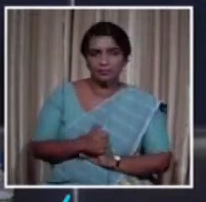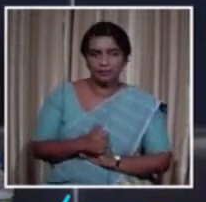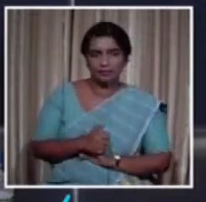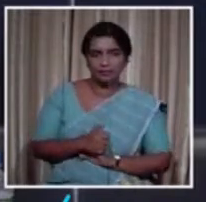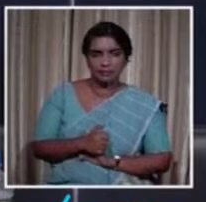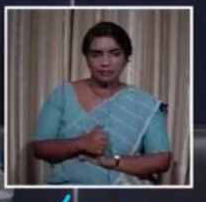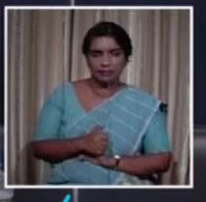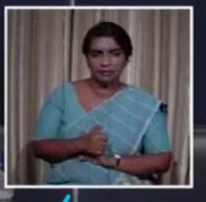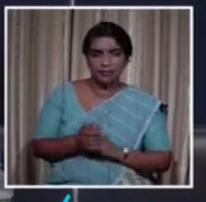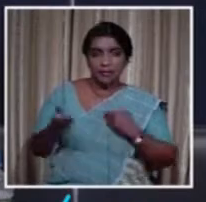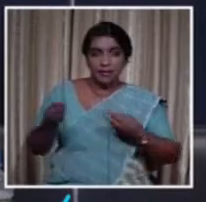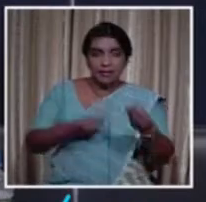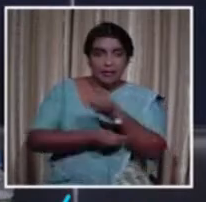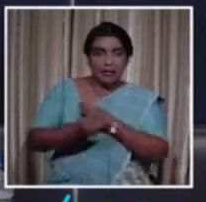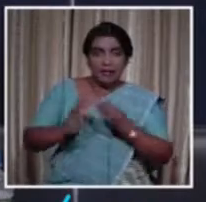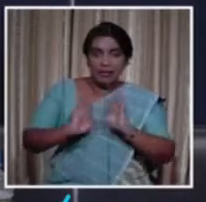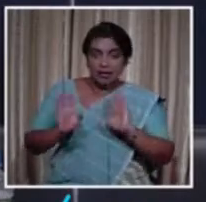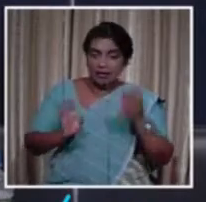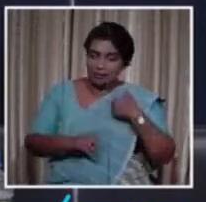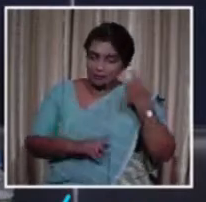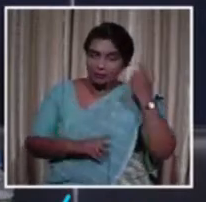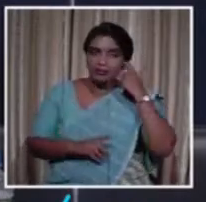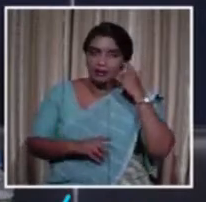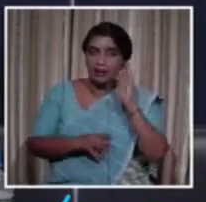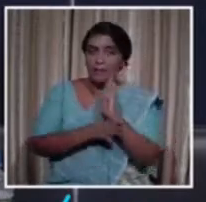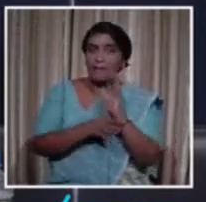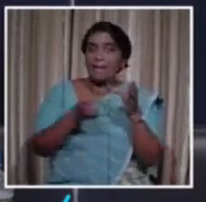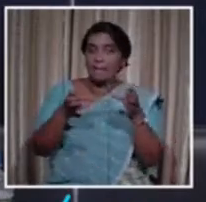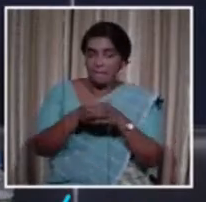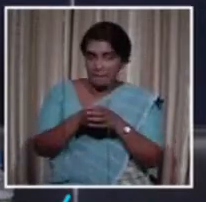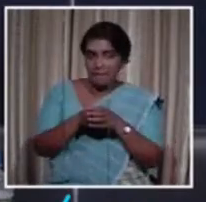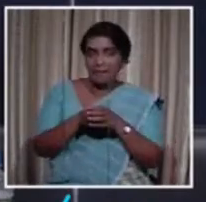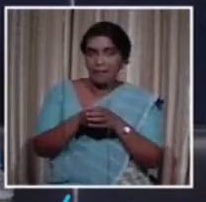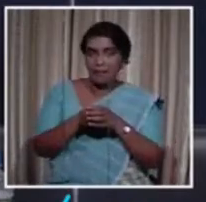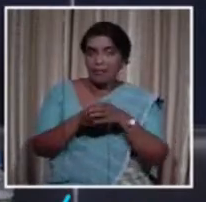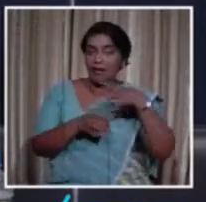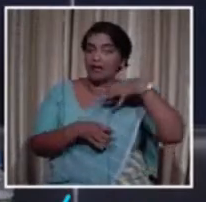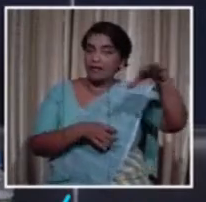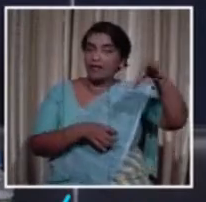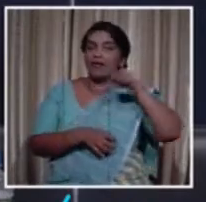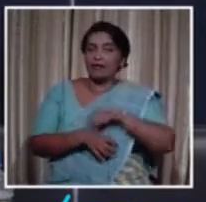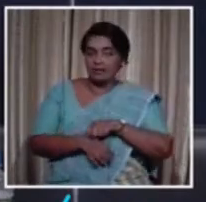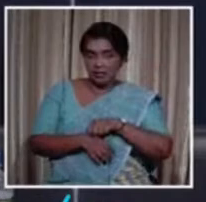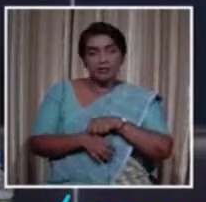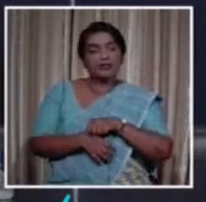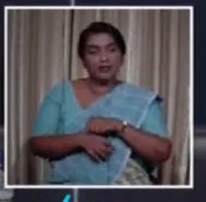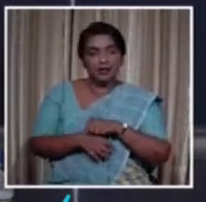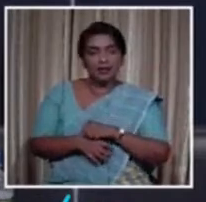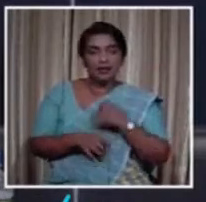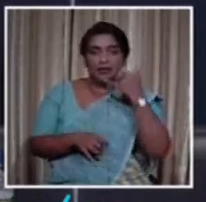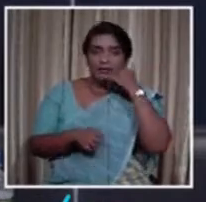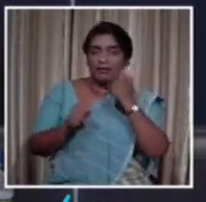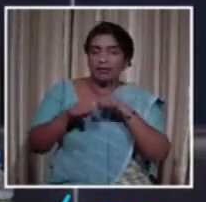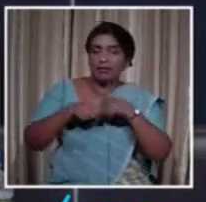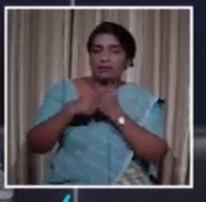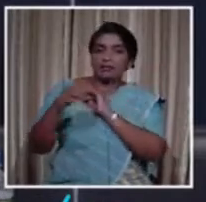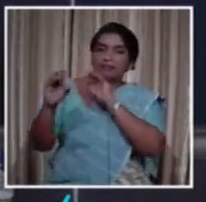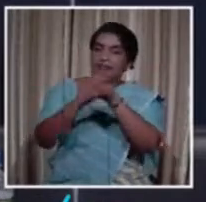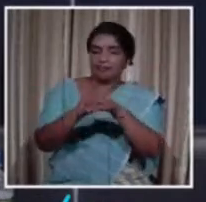මම නෙමෙයි ඩීල් දැම්මේ මිනිස්සු මම ශ්‍රී ලංකා නිදහස් පක්ෂයෙන් අපේ පක්ෂයට ගත්තා ඊට පස්සේ ගියා සජ්ජවේට මම කියන්න